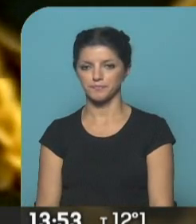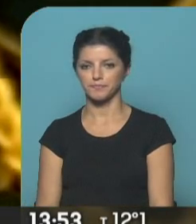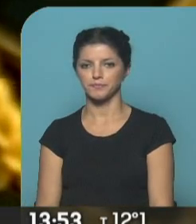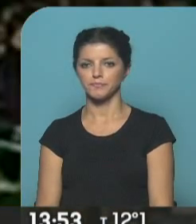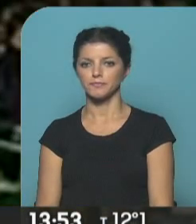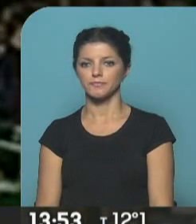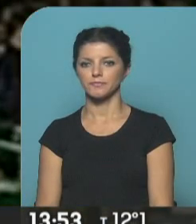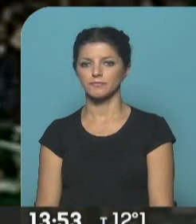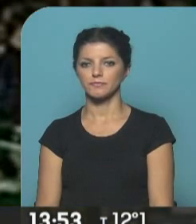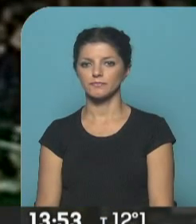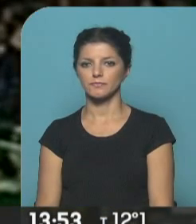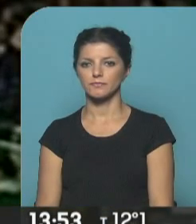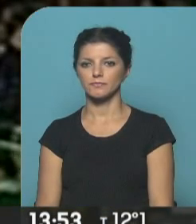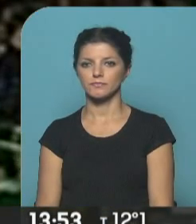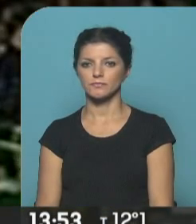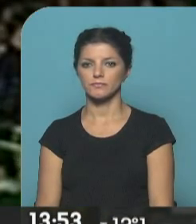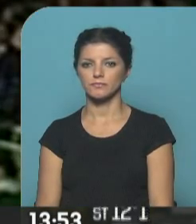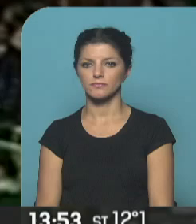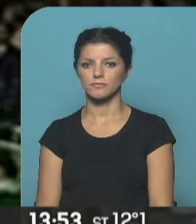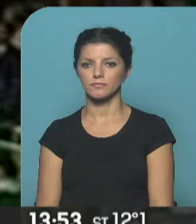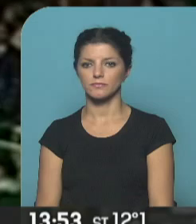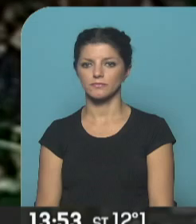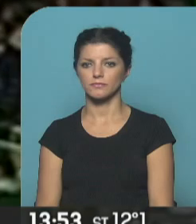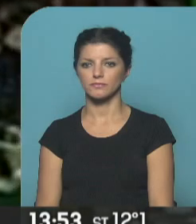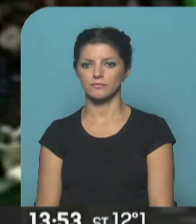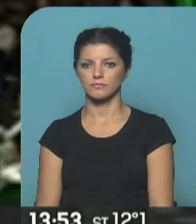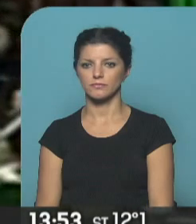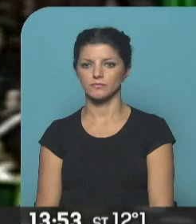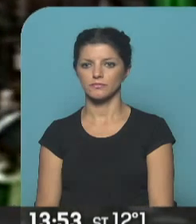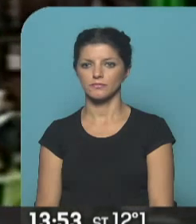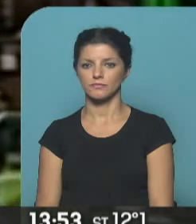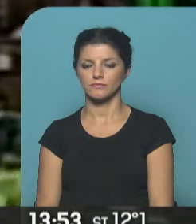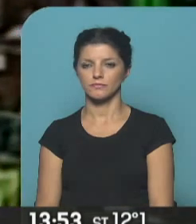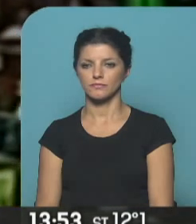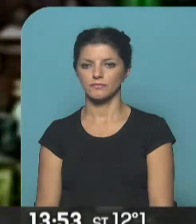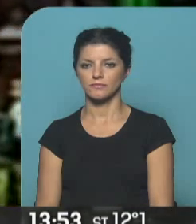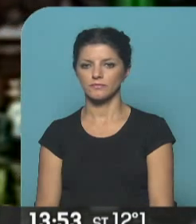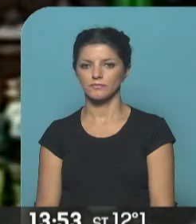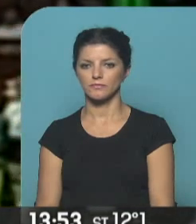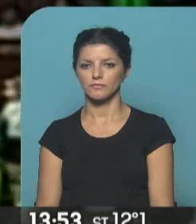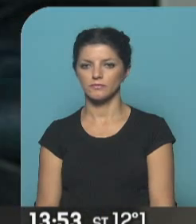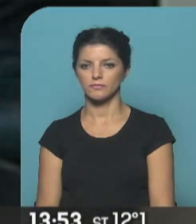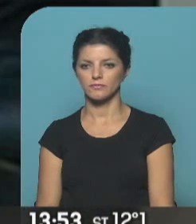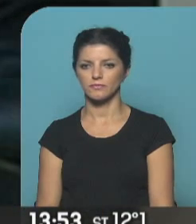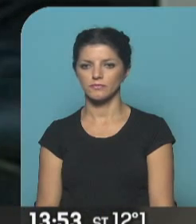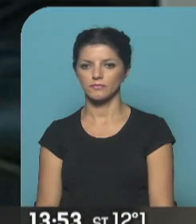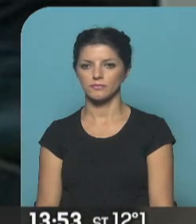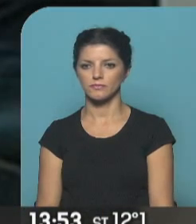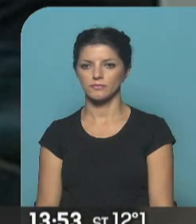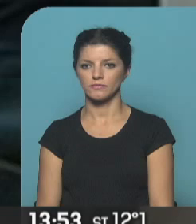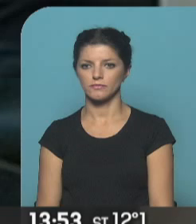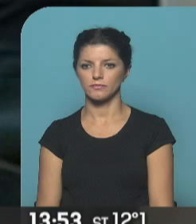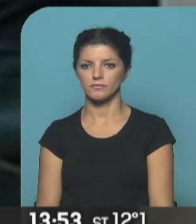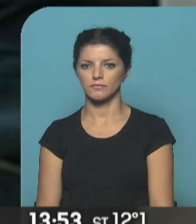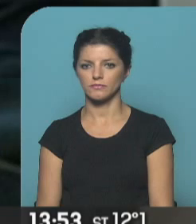वतन अजीज को आज जिन चैलेंजों का सामना है, इनके पेश नज़र ज़रूरी है कि गैर जज्बाती तरीके से इन मसाइल